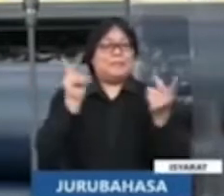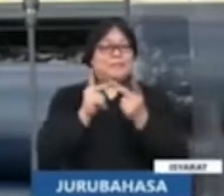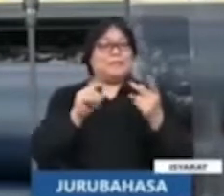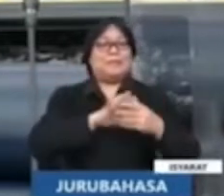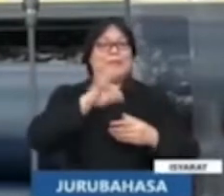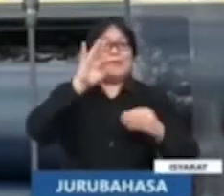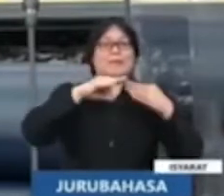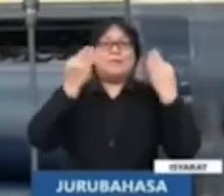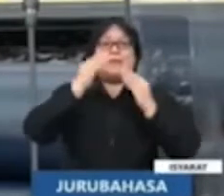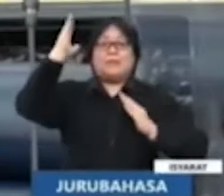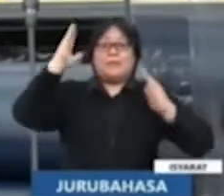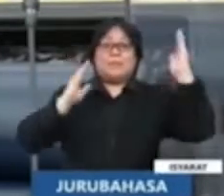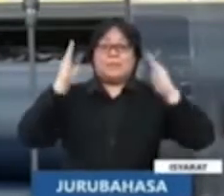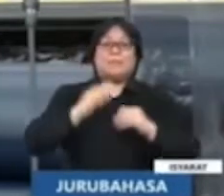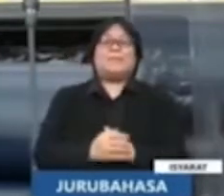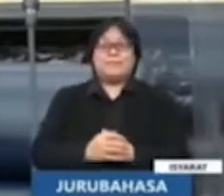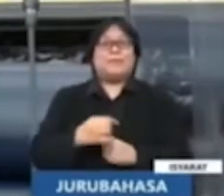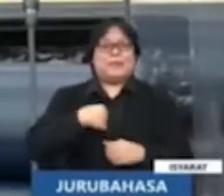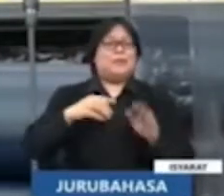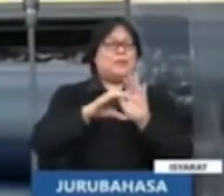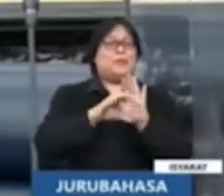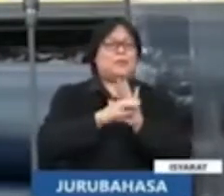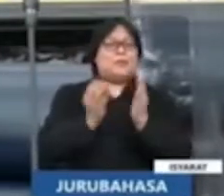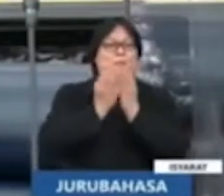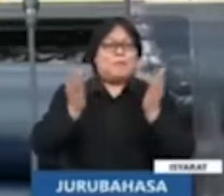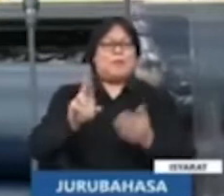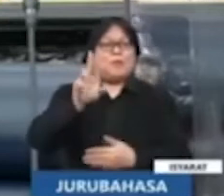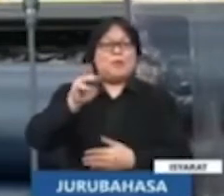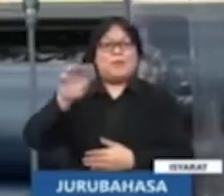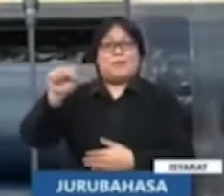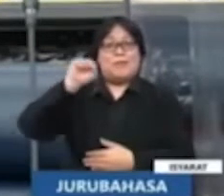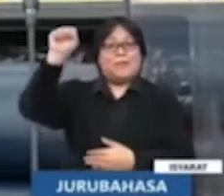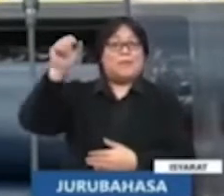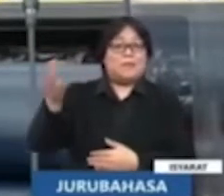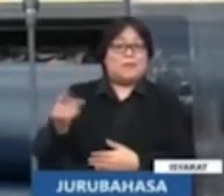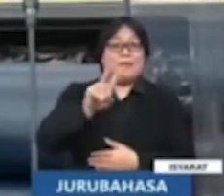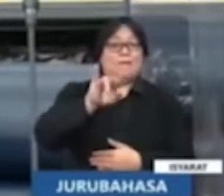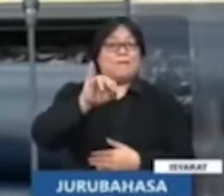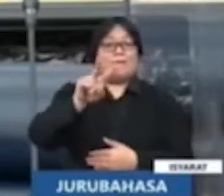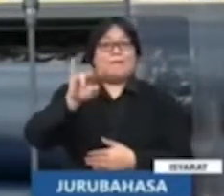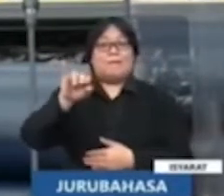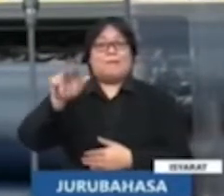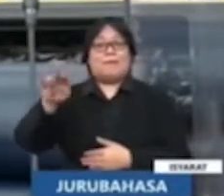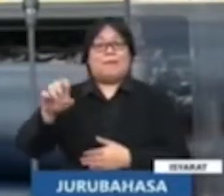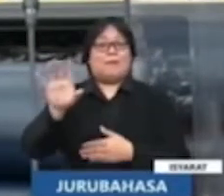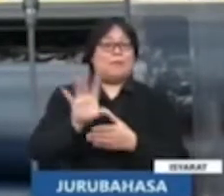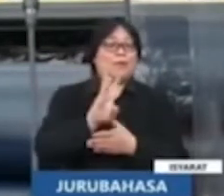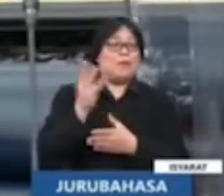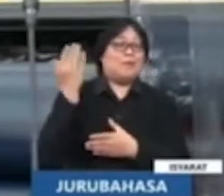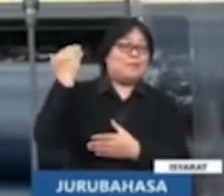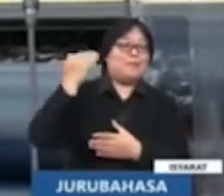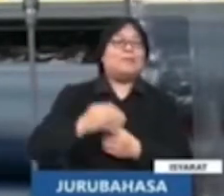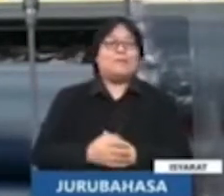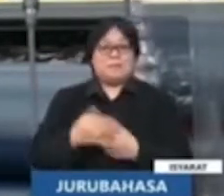Malaysia. Sebagai contoh, saya percaya apa yang dilalui oleh pelajar Universiti Malaysia Sabah UMS, Vivinoh Musibin pada bulan Jun